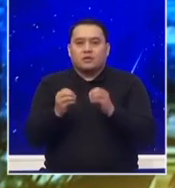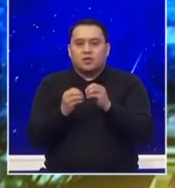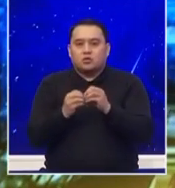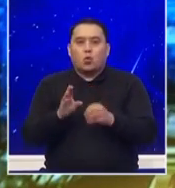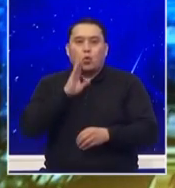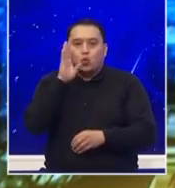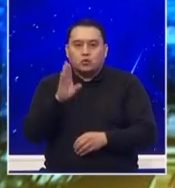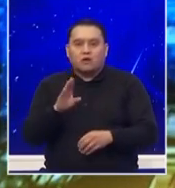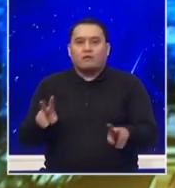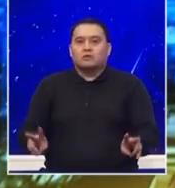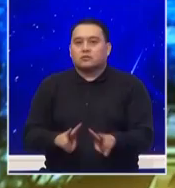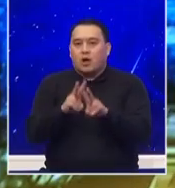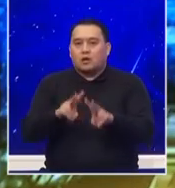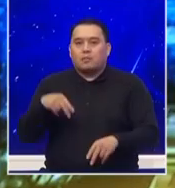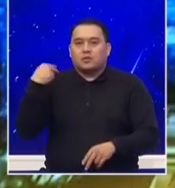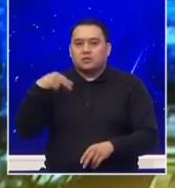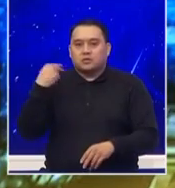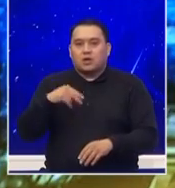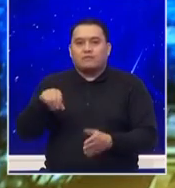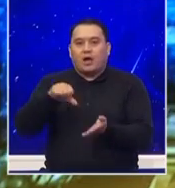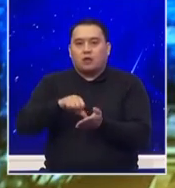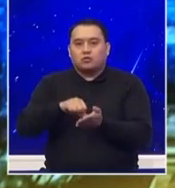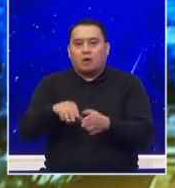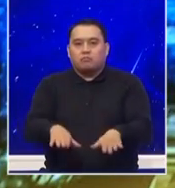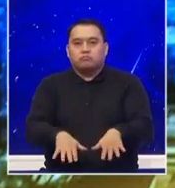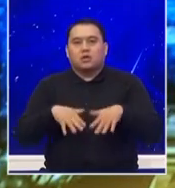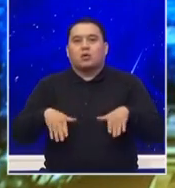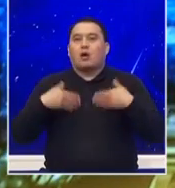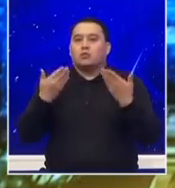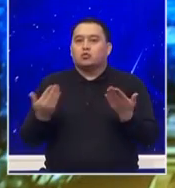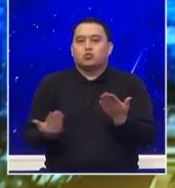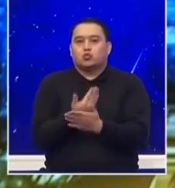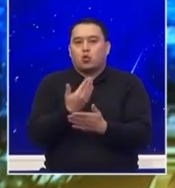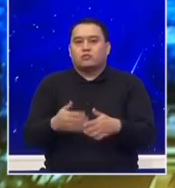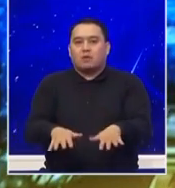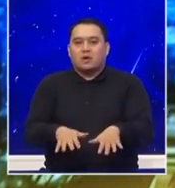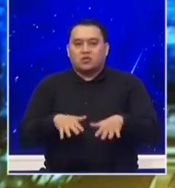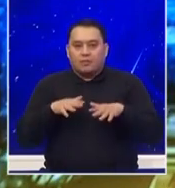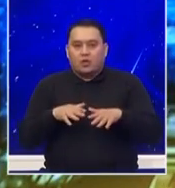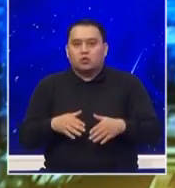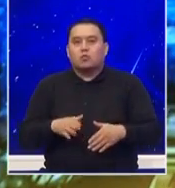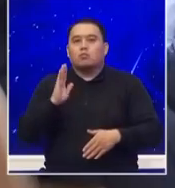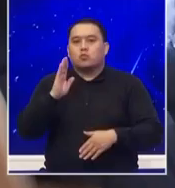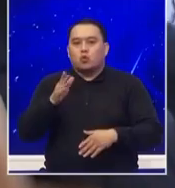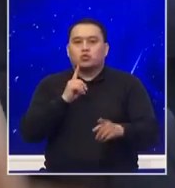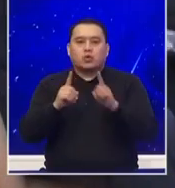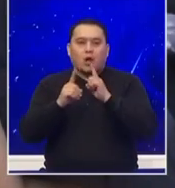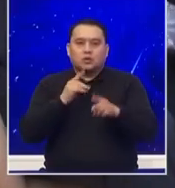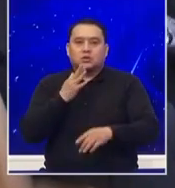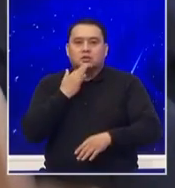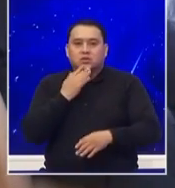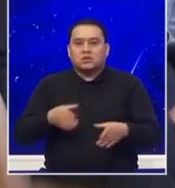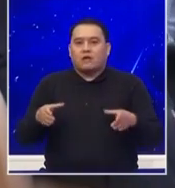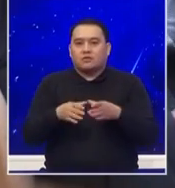утра в Нур-Султане. Касым Жомарт Токаев выступит в парламенте с обращением к новому составу мажилиса. Далее состоится заседание